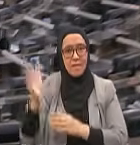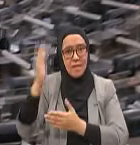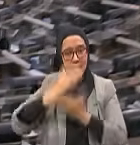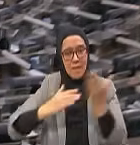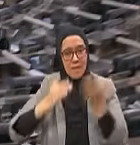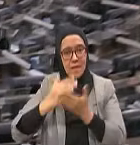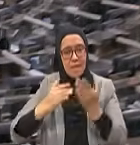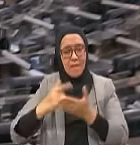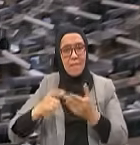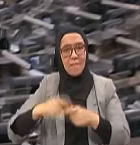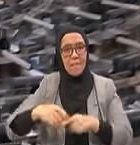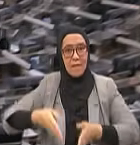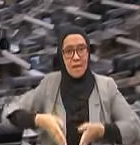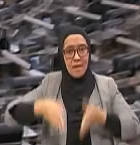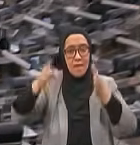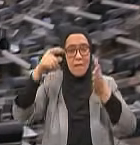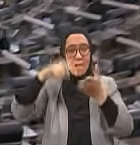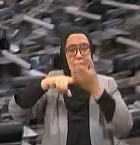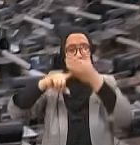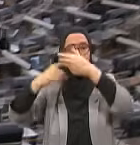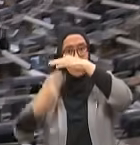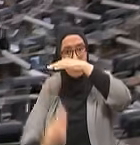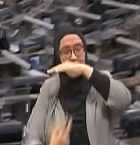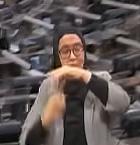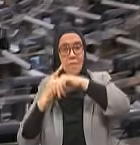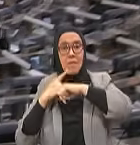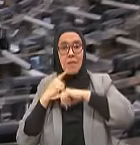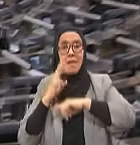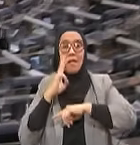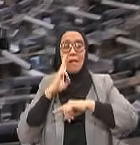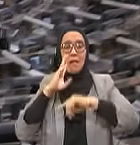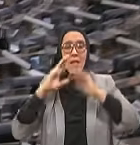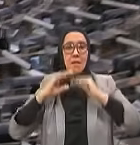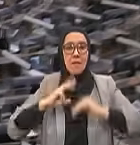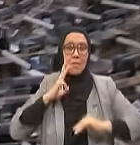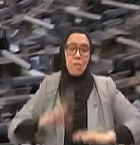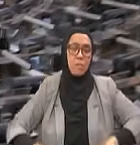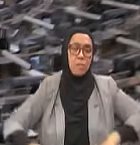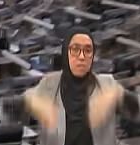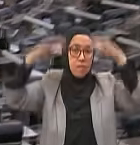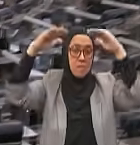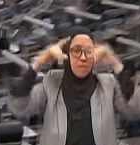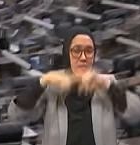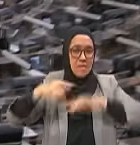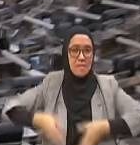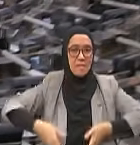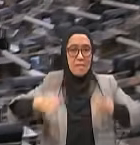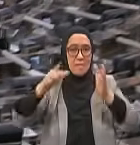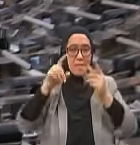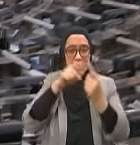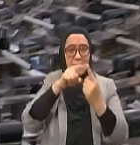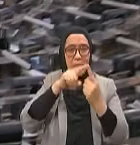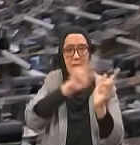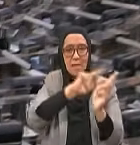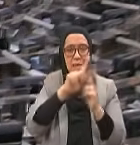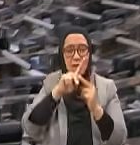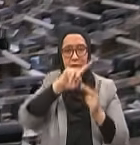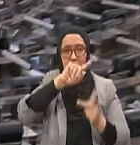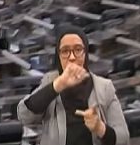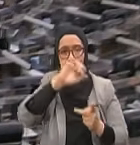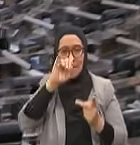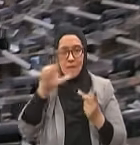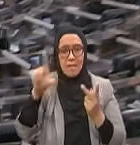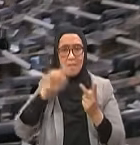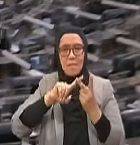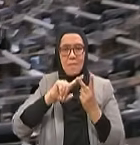jalan spire ini telah di tenggelam di air banjir seperti jalan ke ulu reguler Kampung aja Kampung